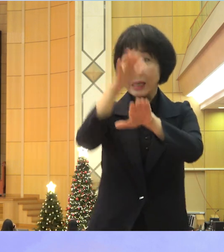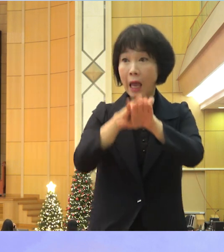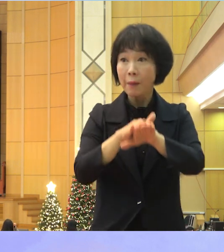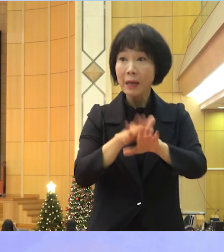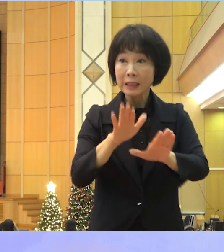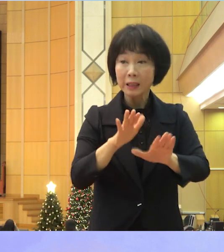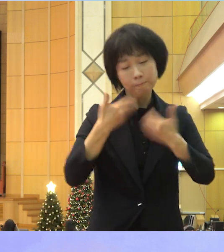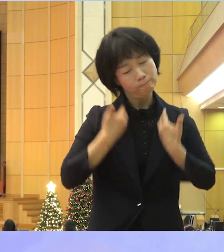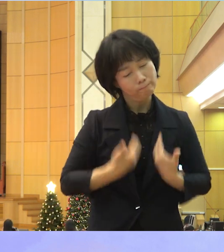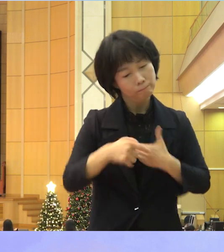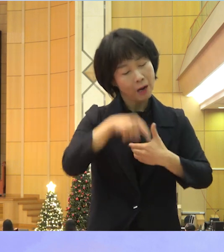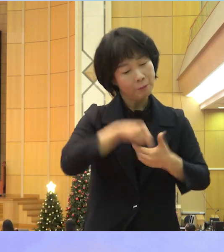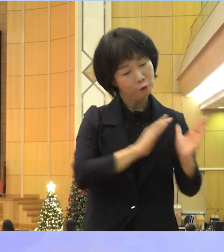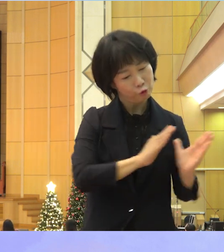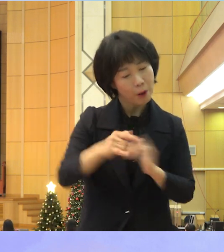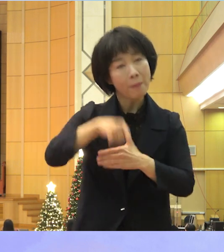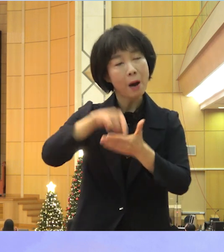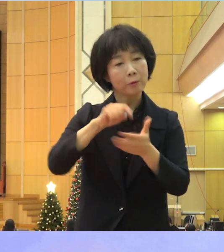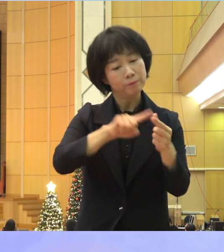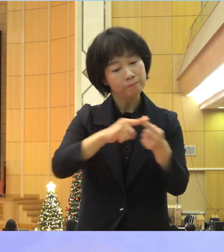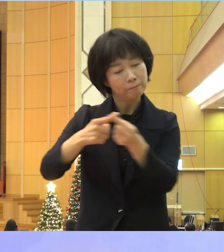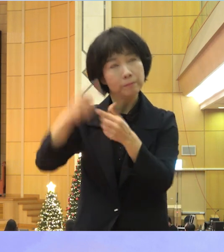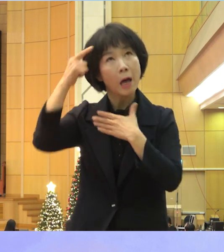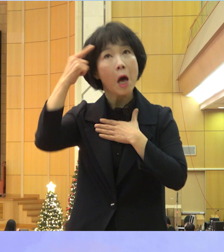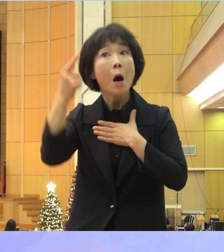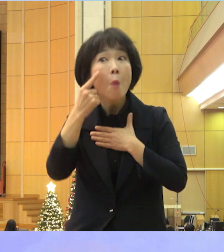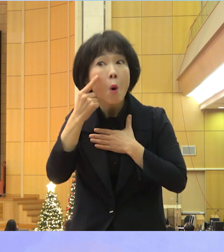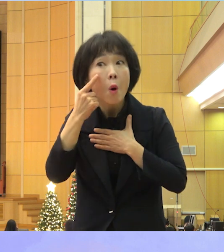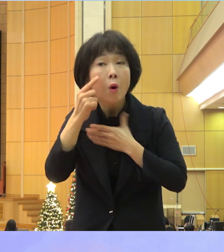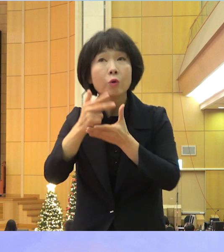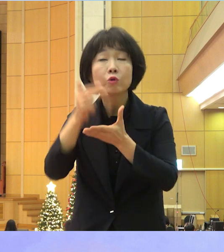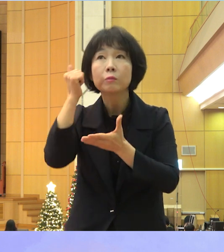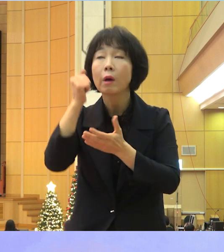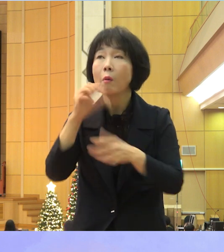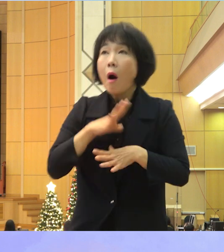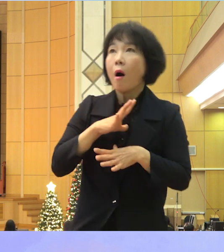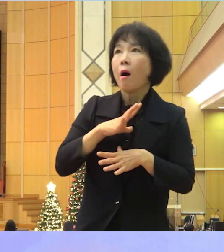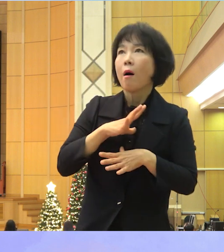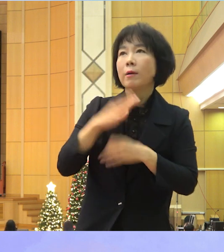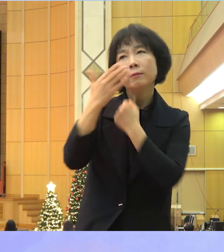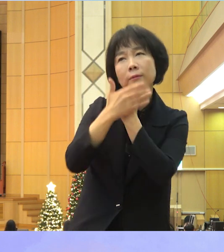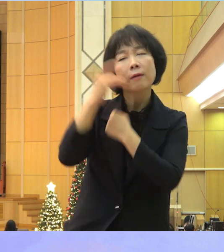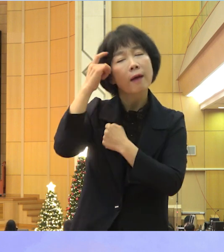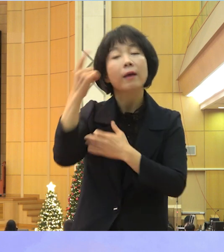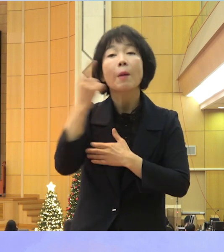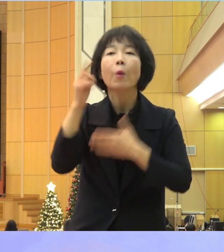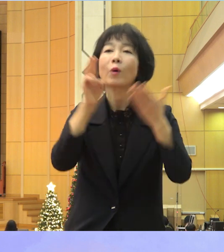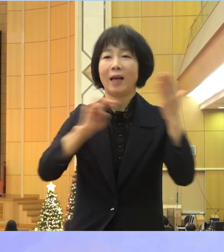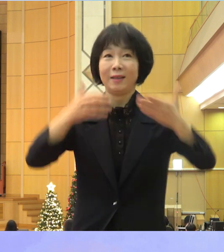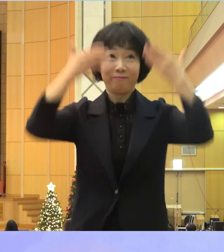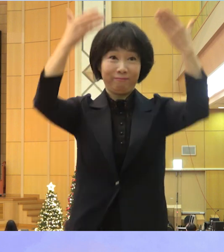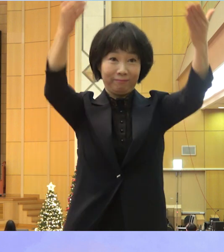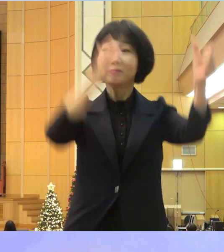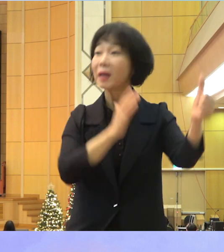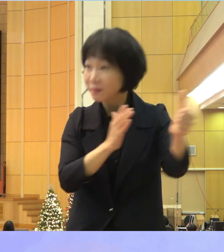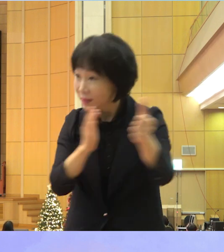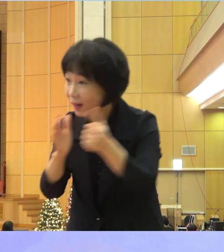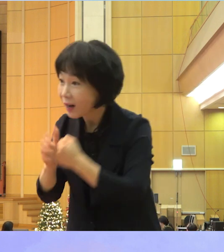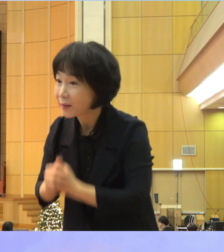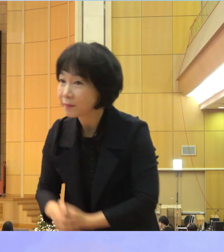예배를 준비하는 마음으로 가사를 생각하시면서 주님의 위대함을 생각하시면서 찬양하시겠습니다.